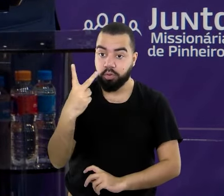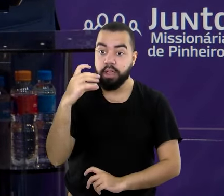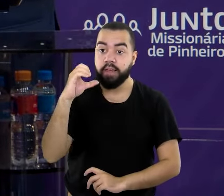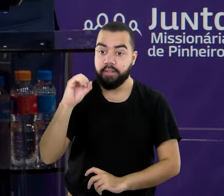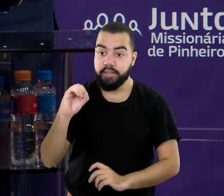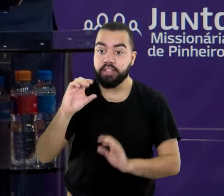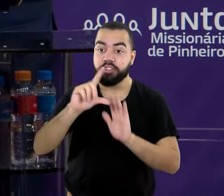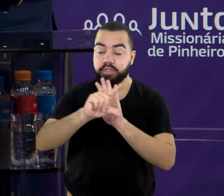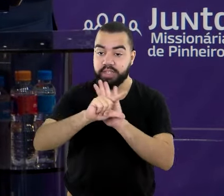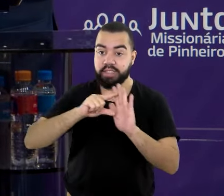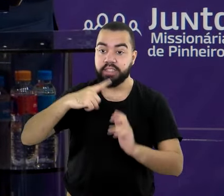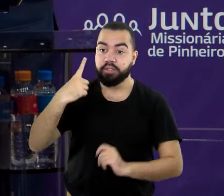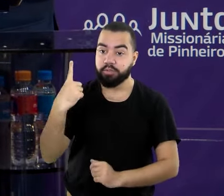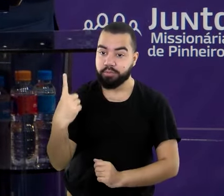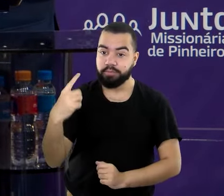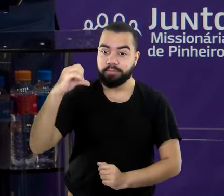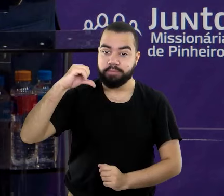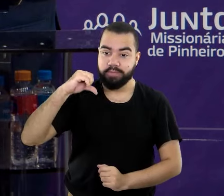예수님께서